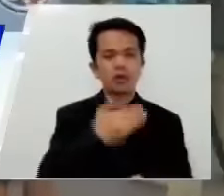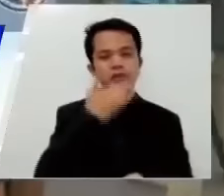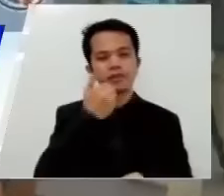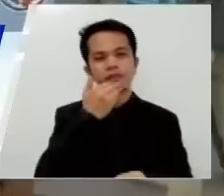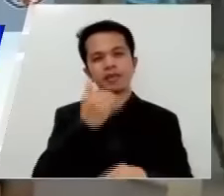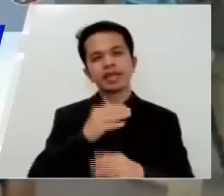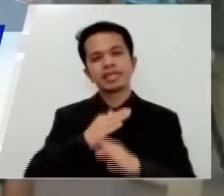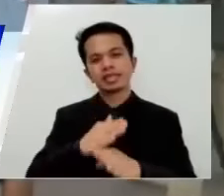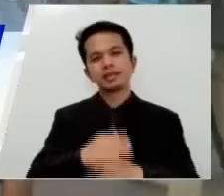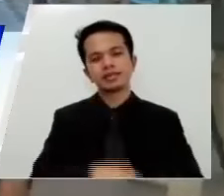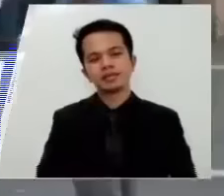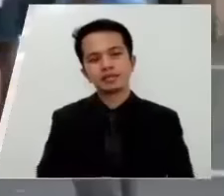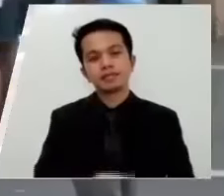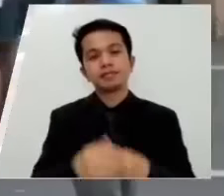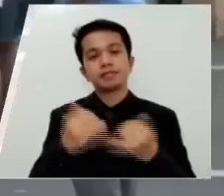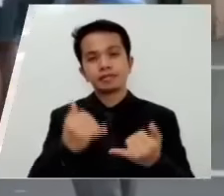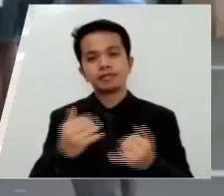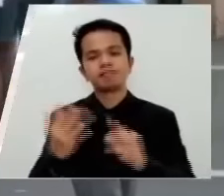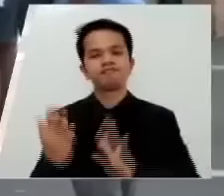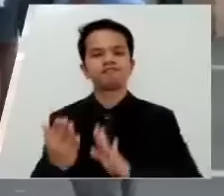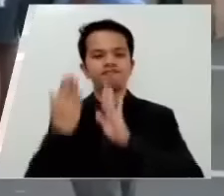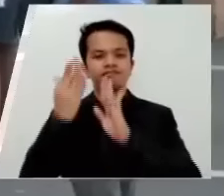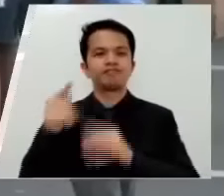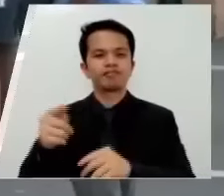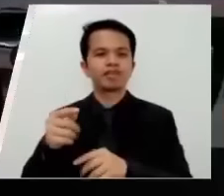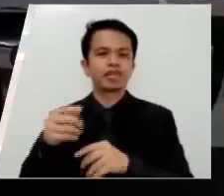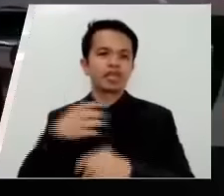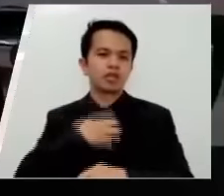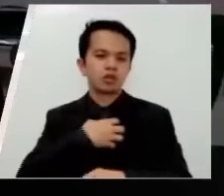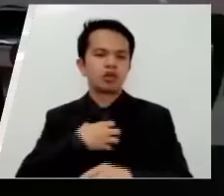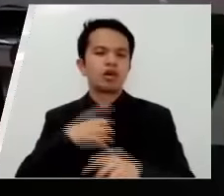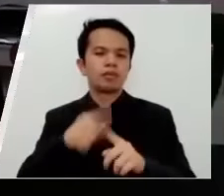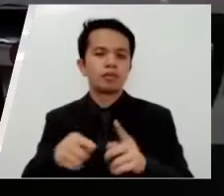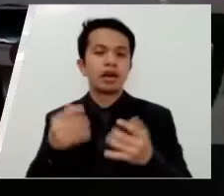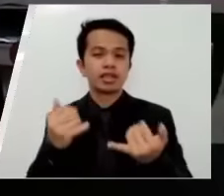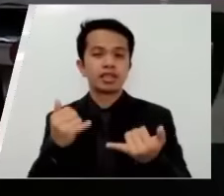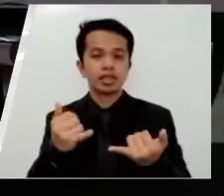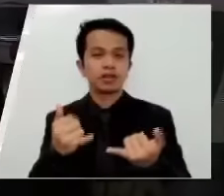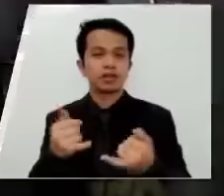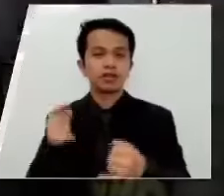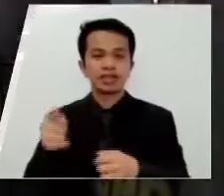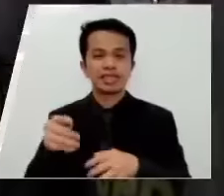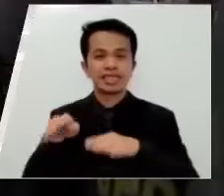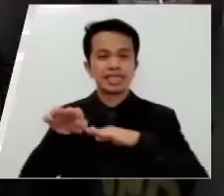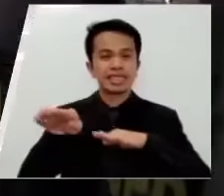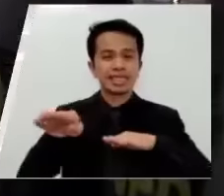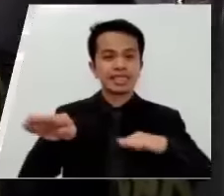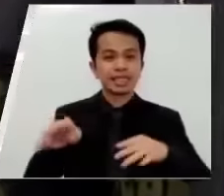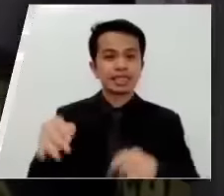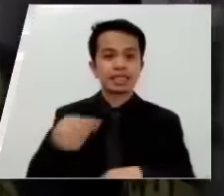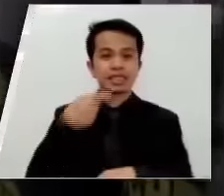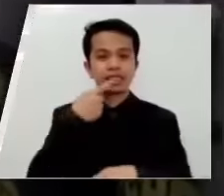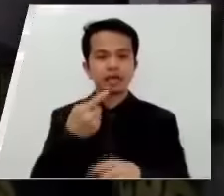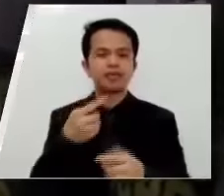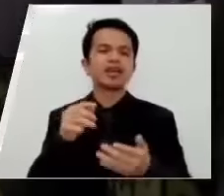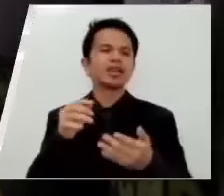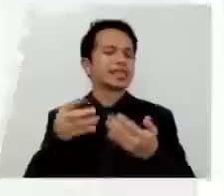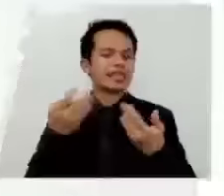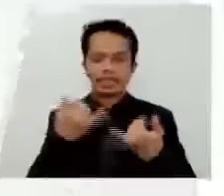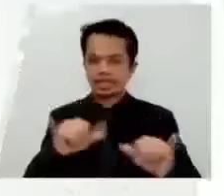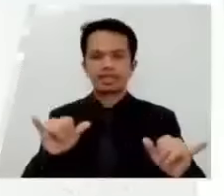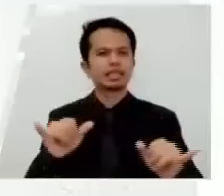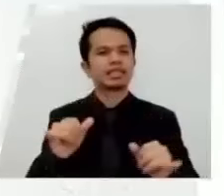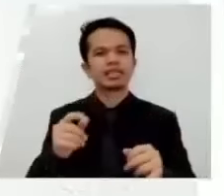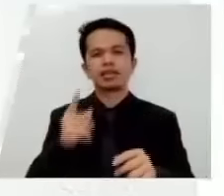Handa raw harapin ng grupong manibela ang reklamo pero sa gitna ng pagsisi sa kanila sa traffic, sabi nito, traffic pa rin kahit anong gawin.